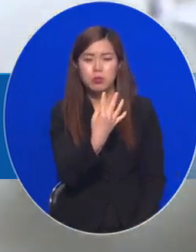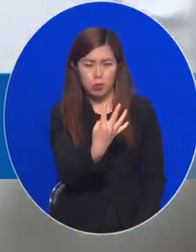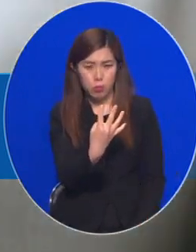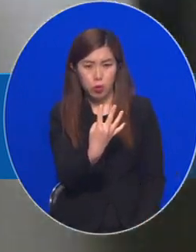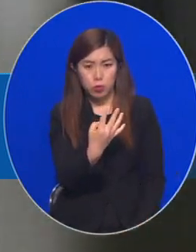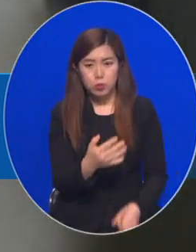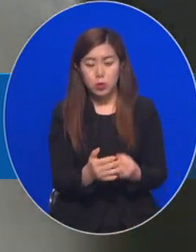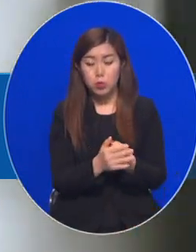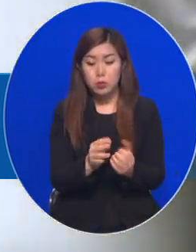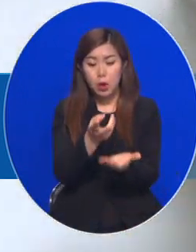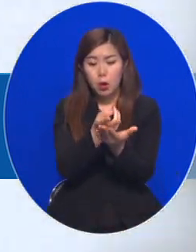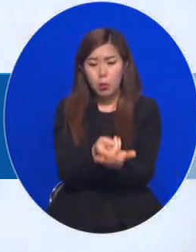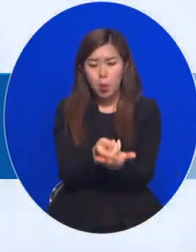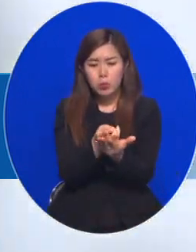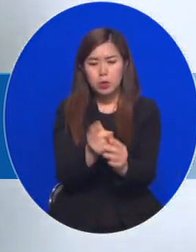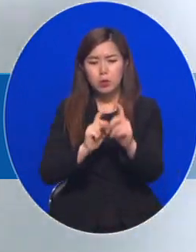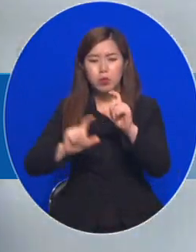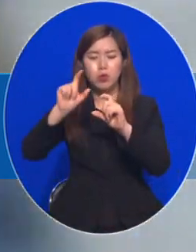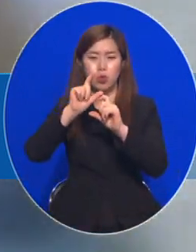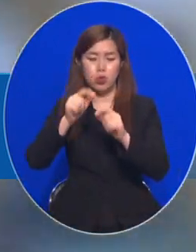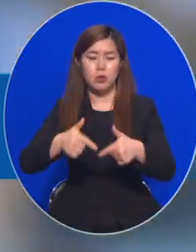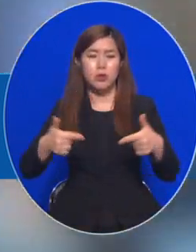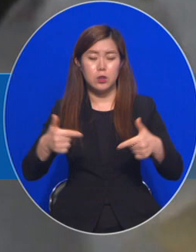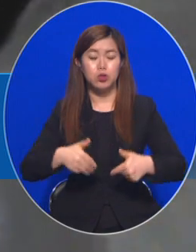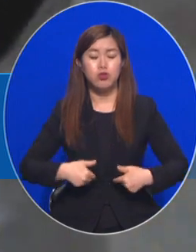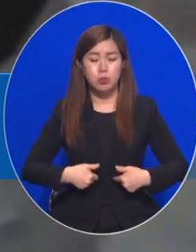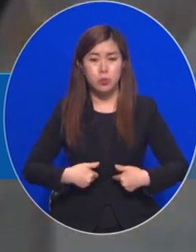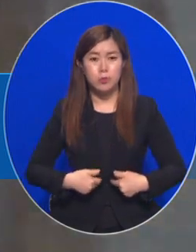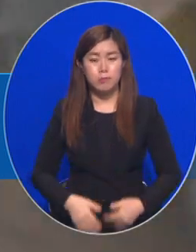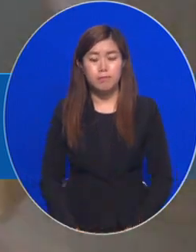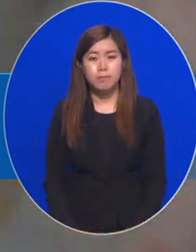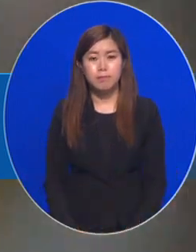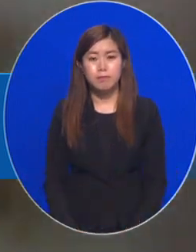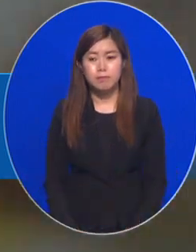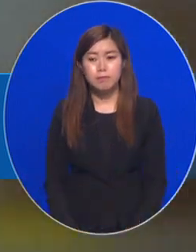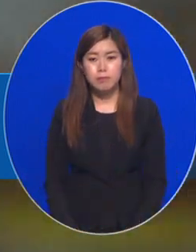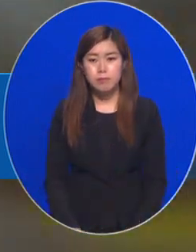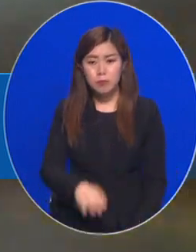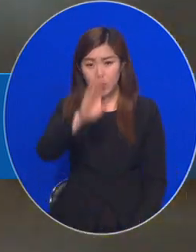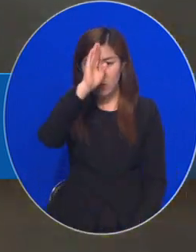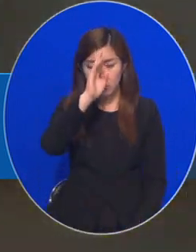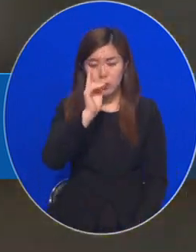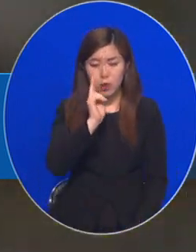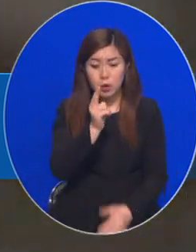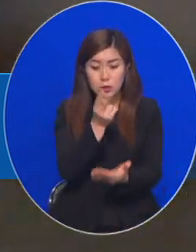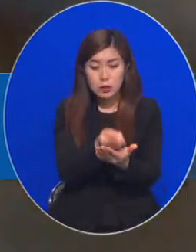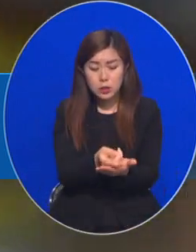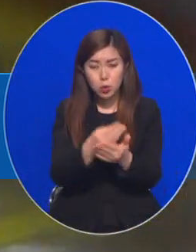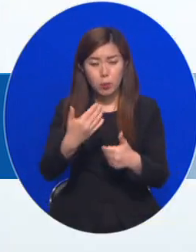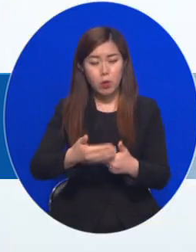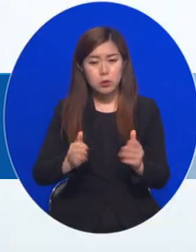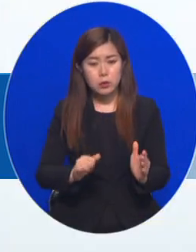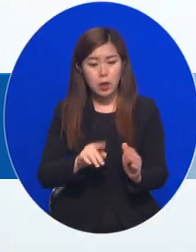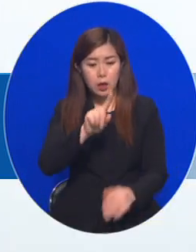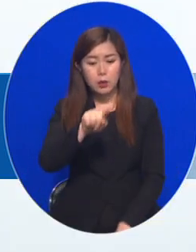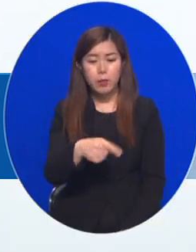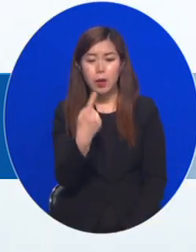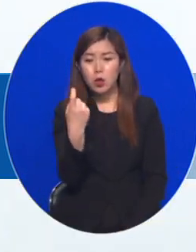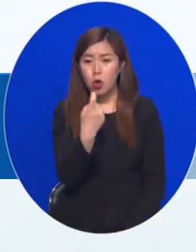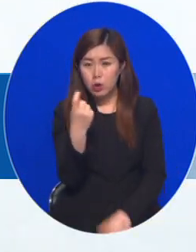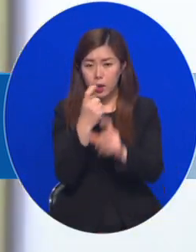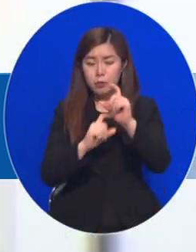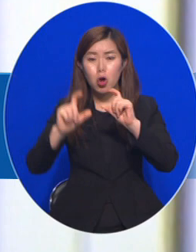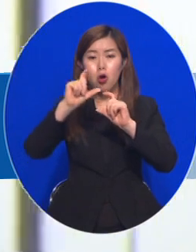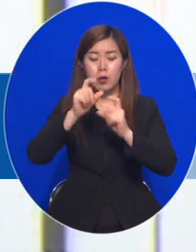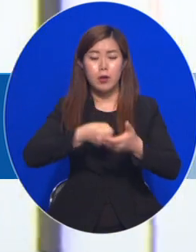정부는 병상 확보에도 속도를 내고 있습니다. 앞서 중환자 치료 병상은 이번 달까지 110개를